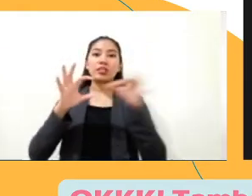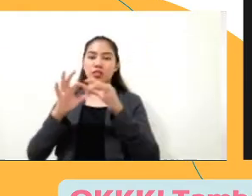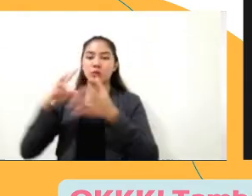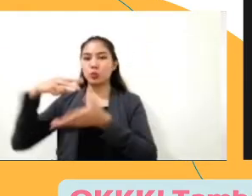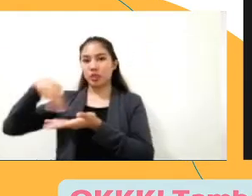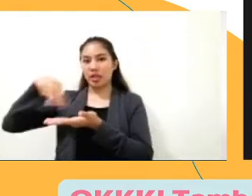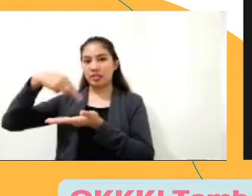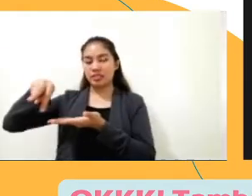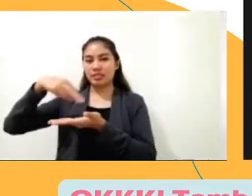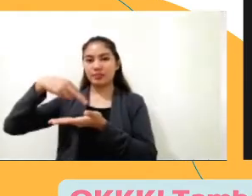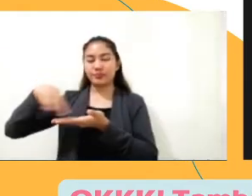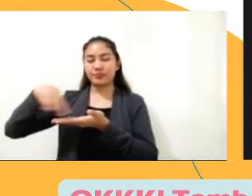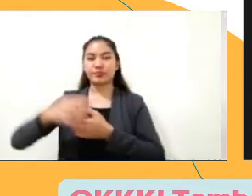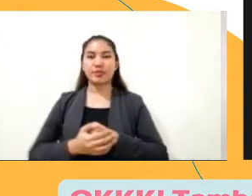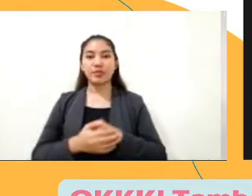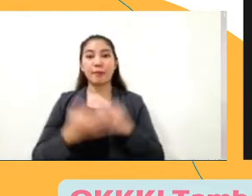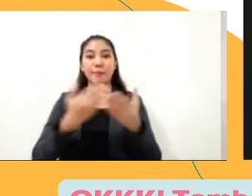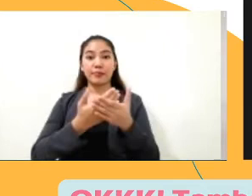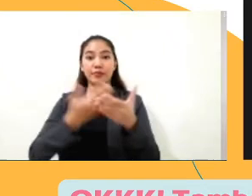ilang mga paalala po.